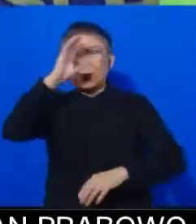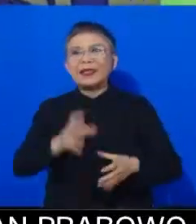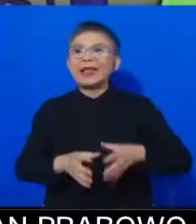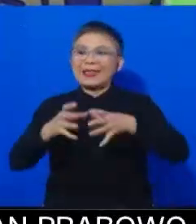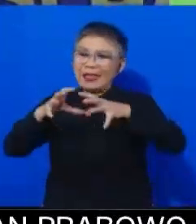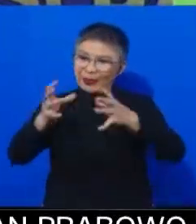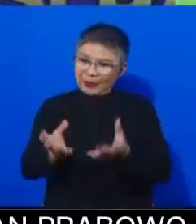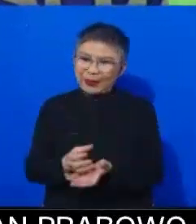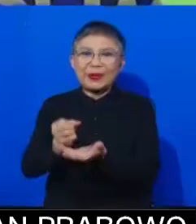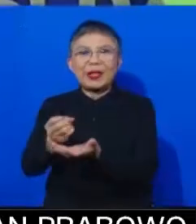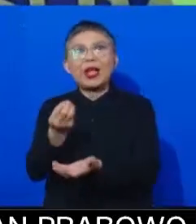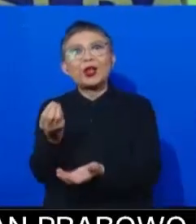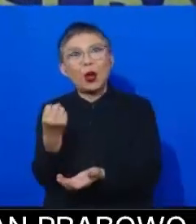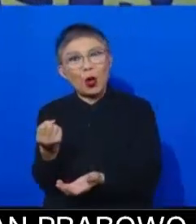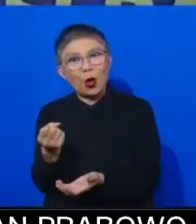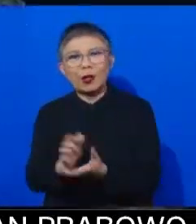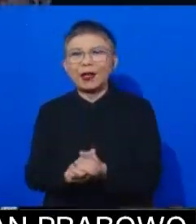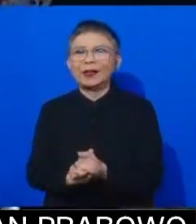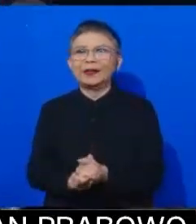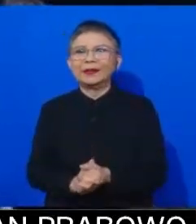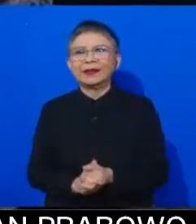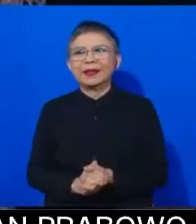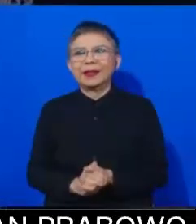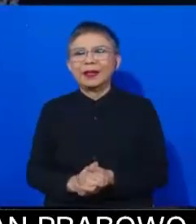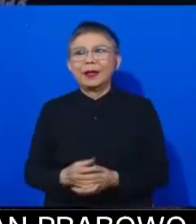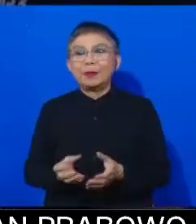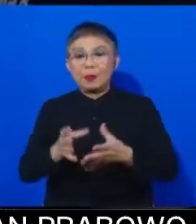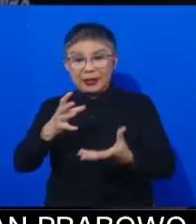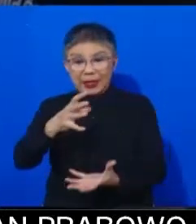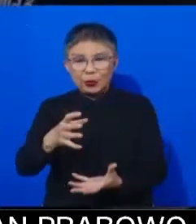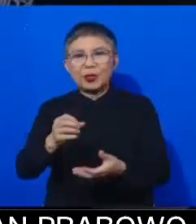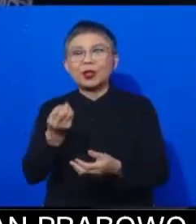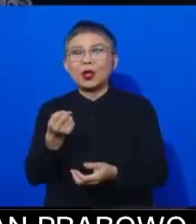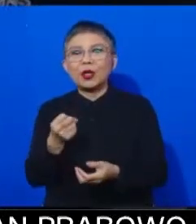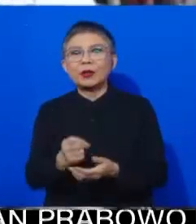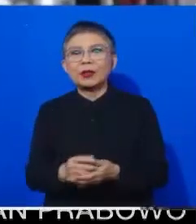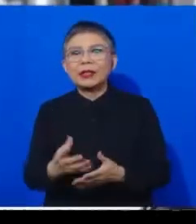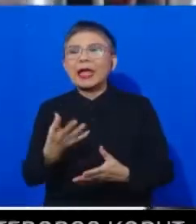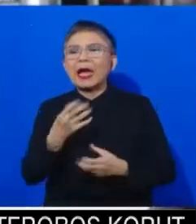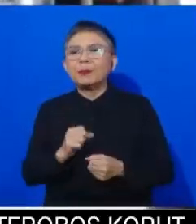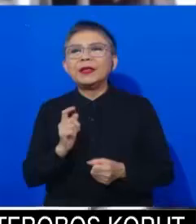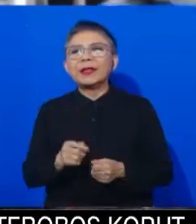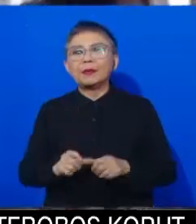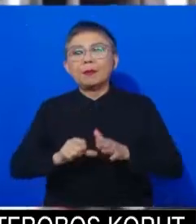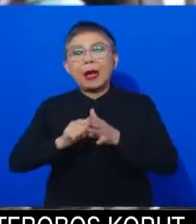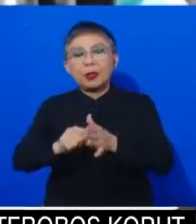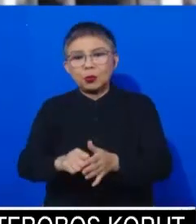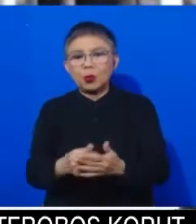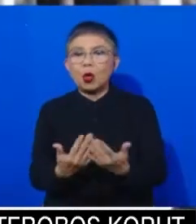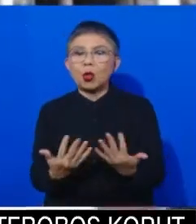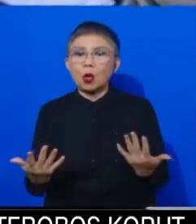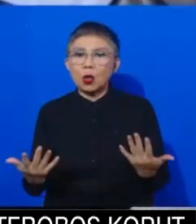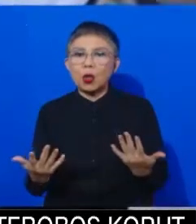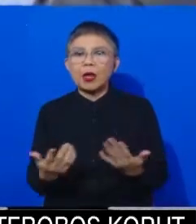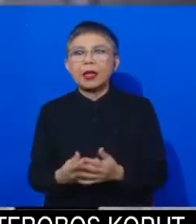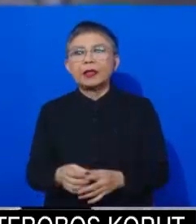Selain bertujuan memberikan edukasi bagi pengendara dalam berlalu lintas, pemberian hadiah satu paket telur ayam ini diharapkan dapat membantu beban masyarakat di